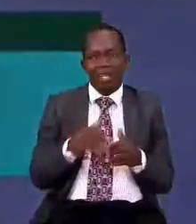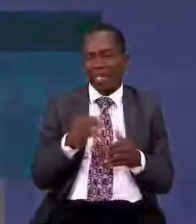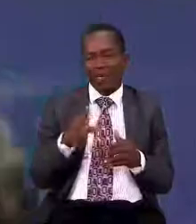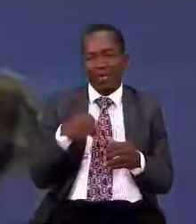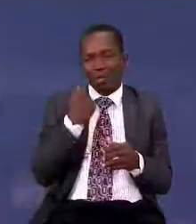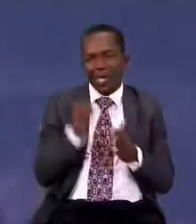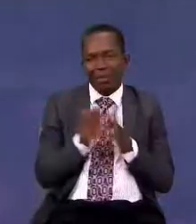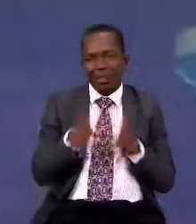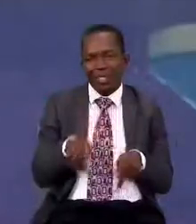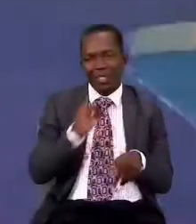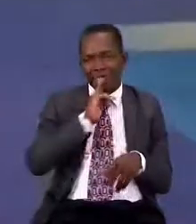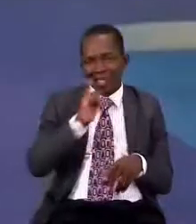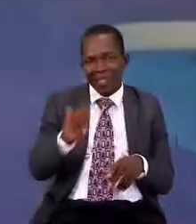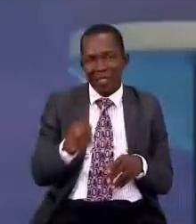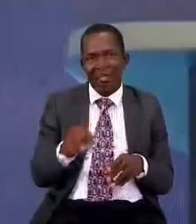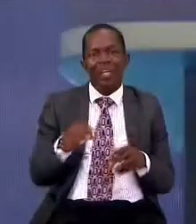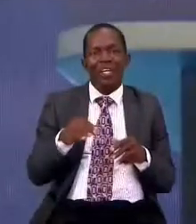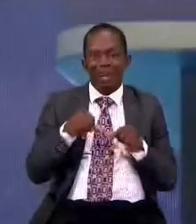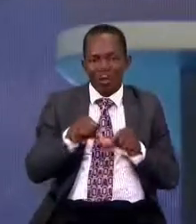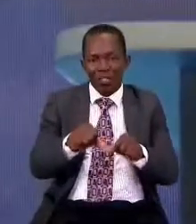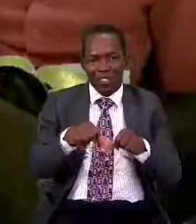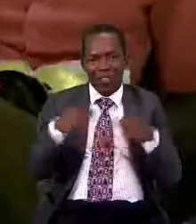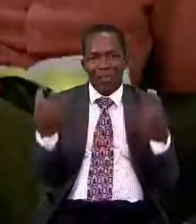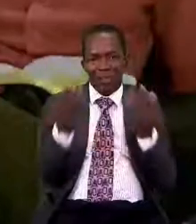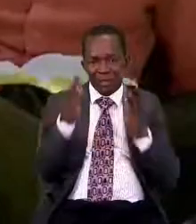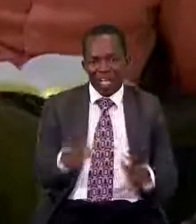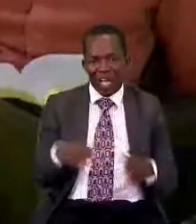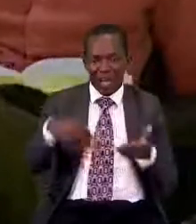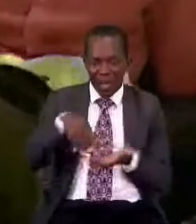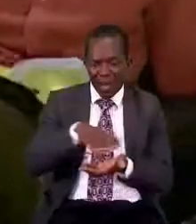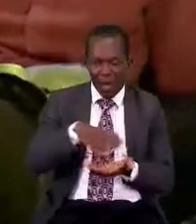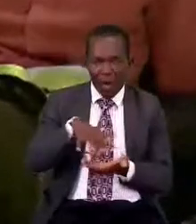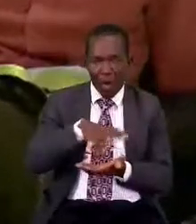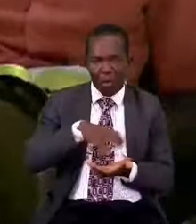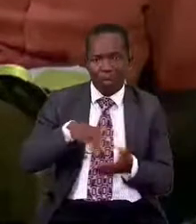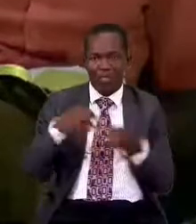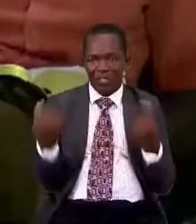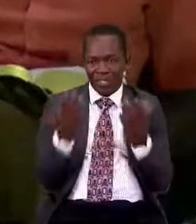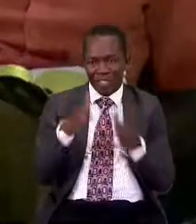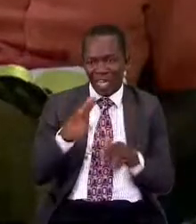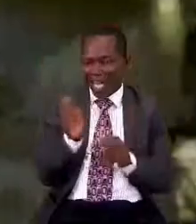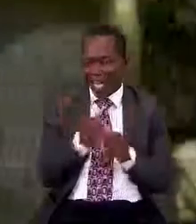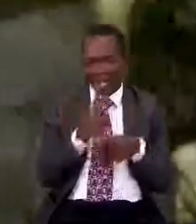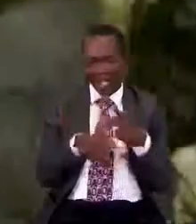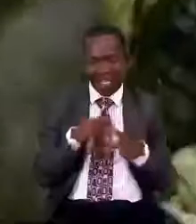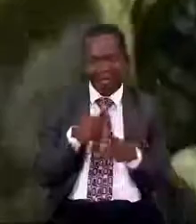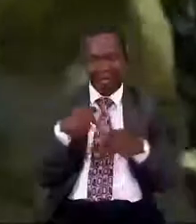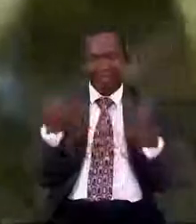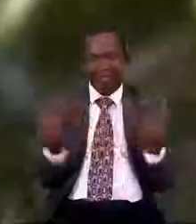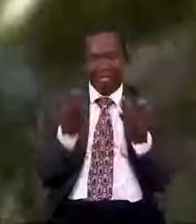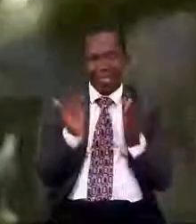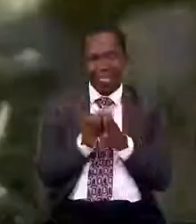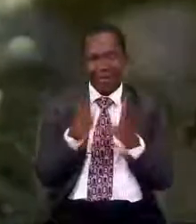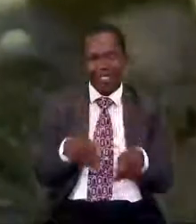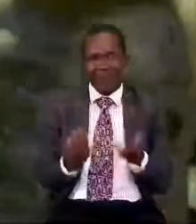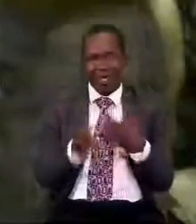pécheur commun, tout genre de pécheur que vous soyez ce soir, le Seigneur est venu pour vous